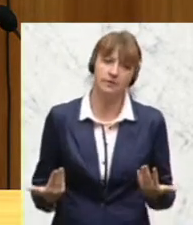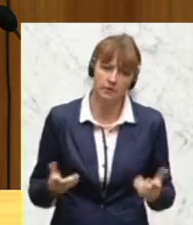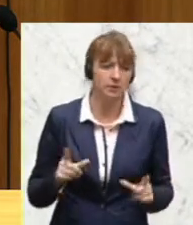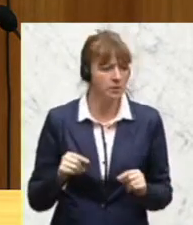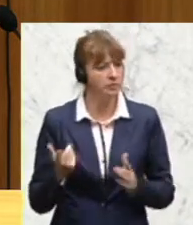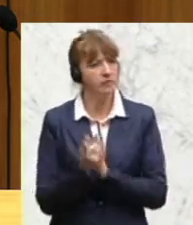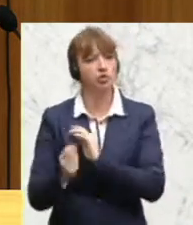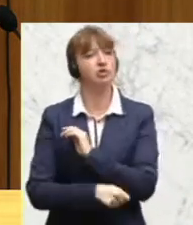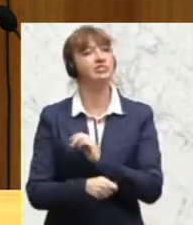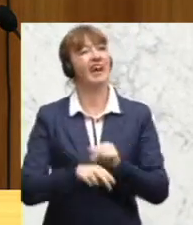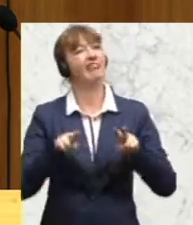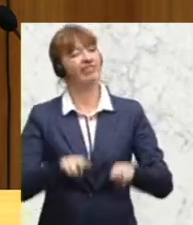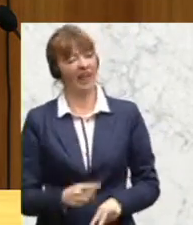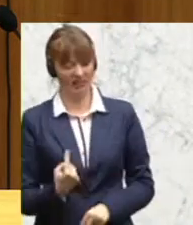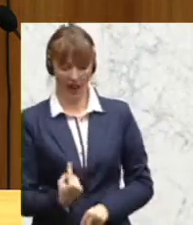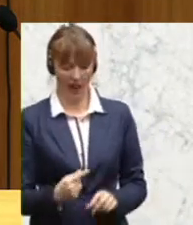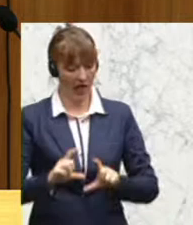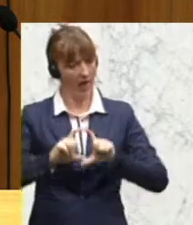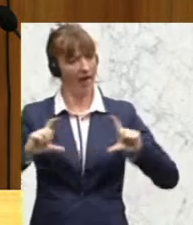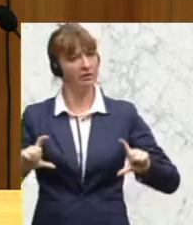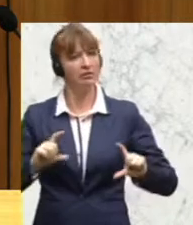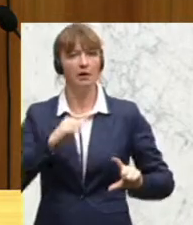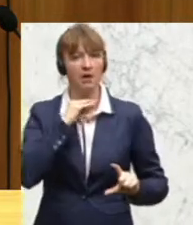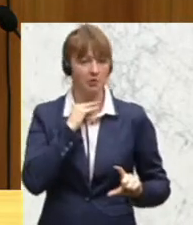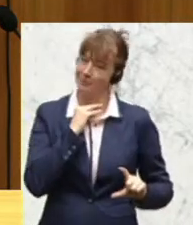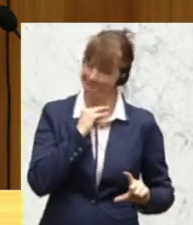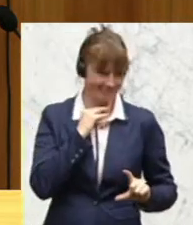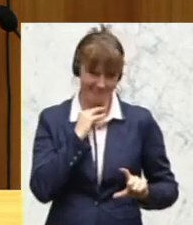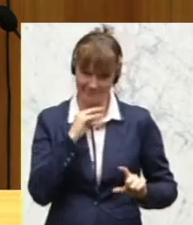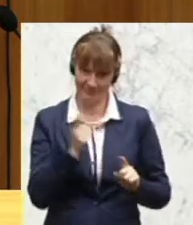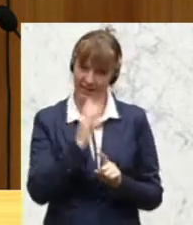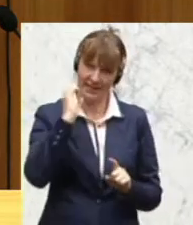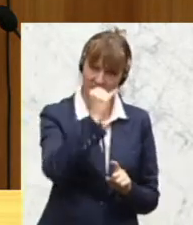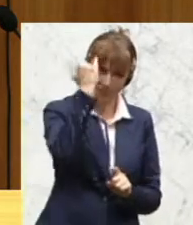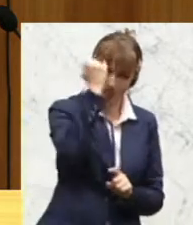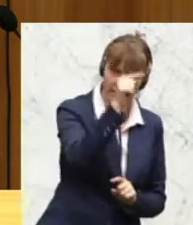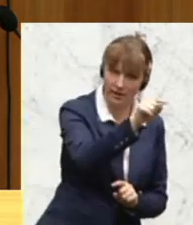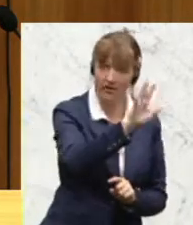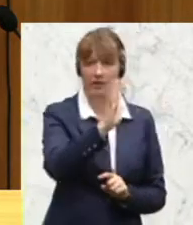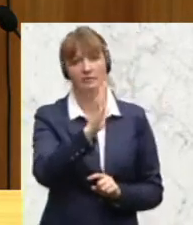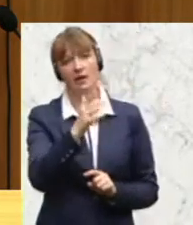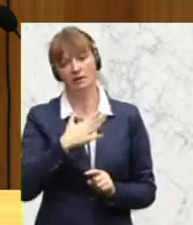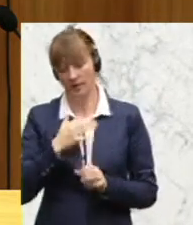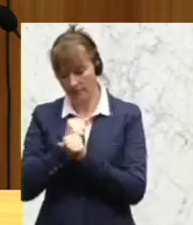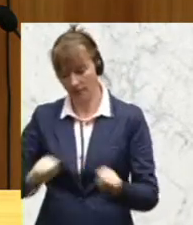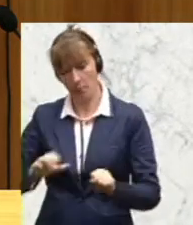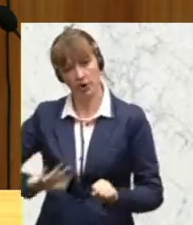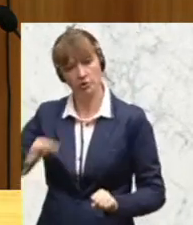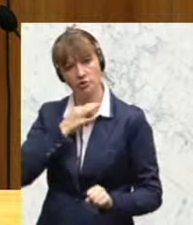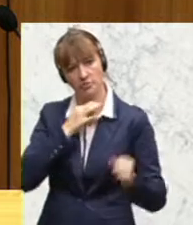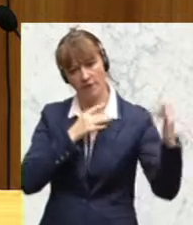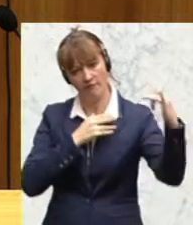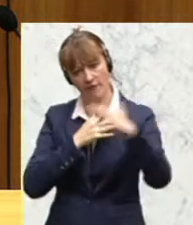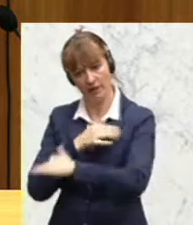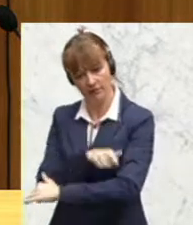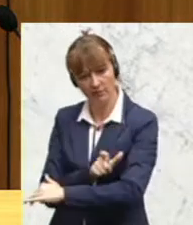dem Strafrecht alleine, dass das alleine reicht, damit extremistische Ideen unser demokratisches Klima nicht